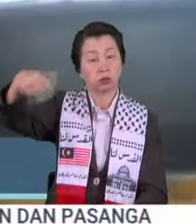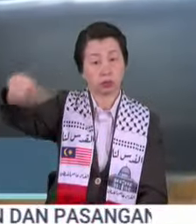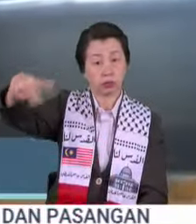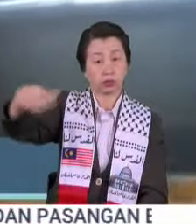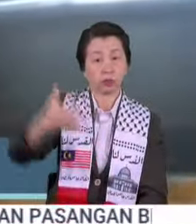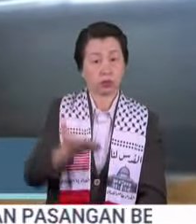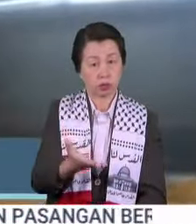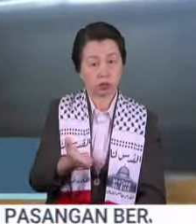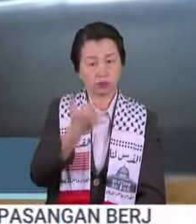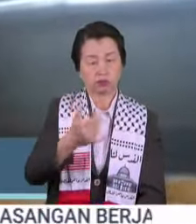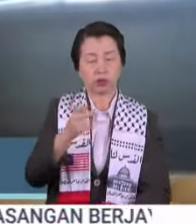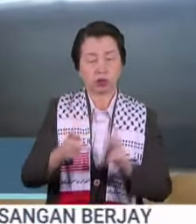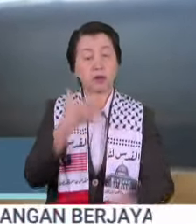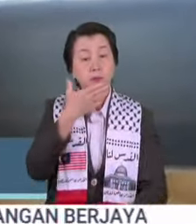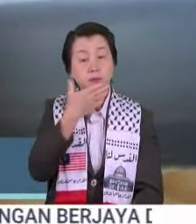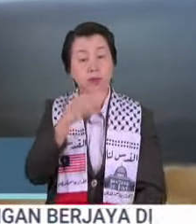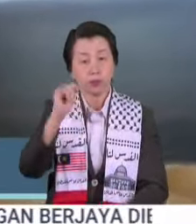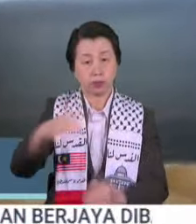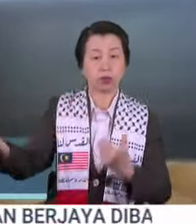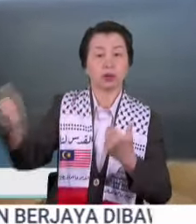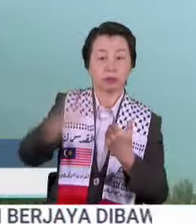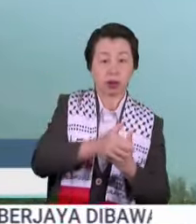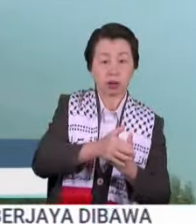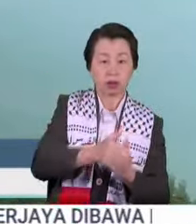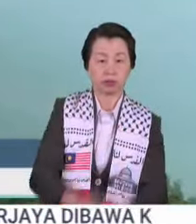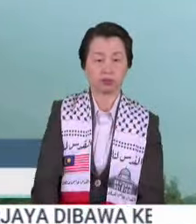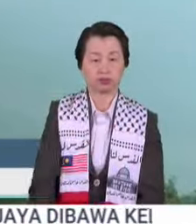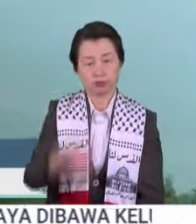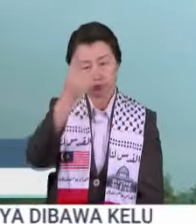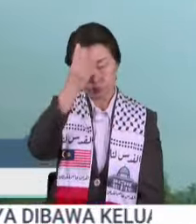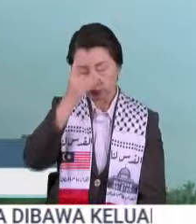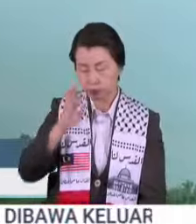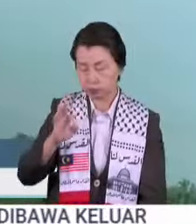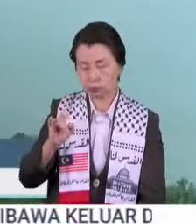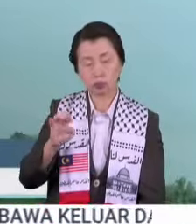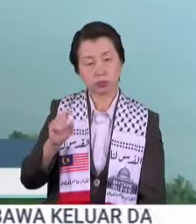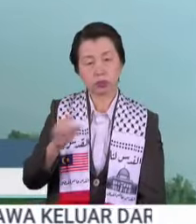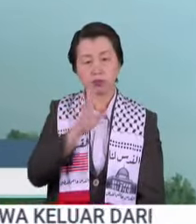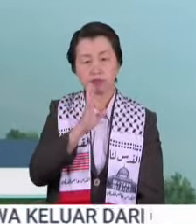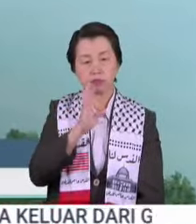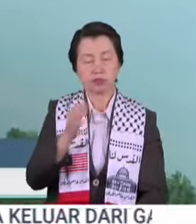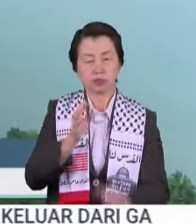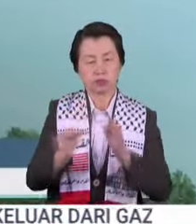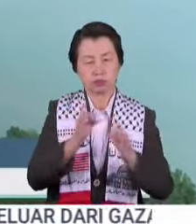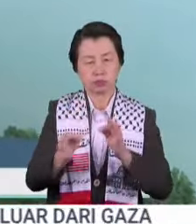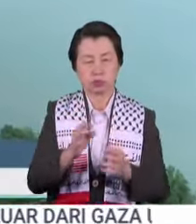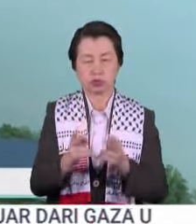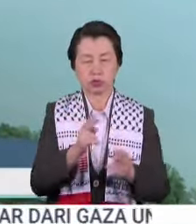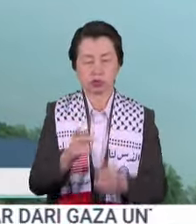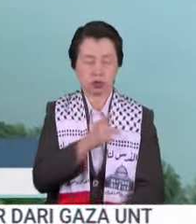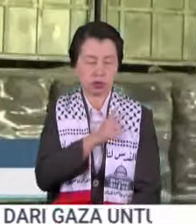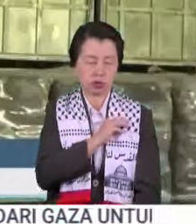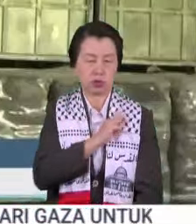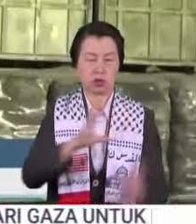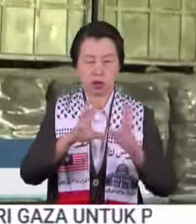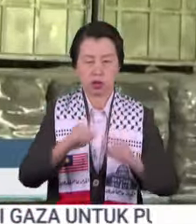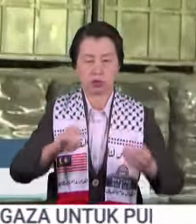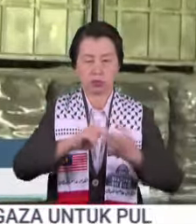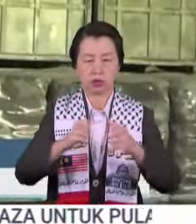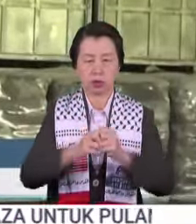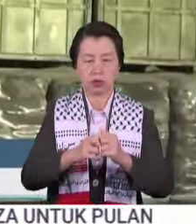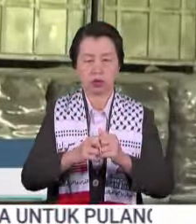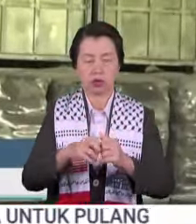ic the people come Datuk pong menyatakan demikian sebagai mengulas usaha Kementerian mengatasi isu